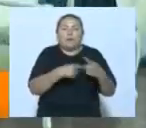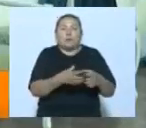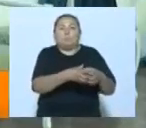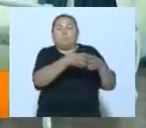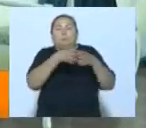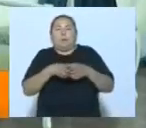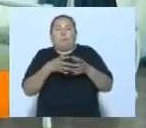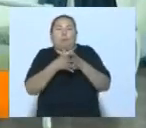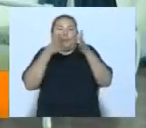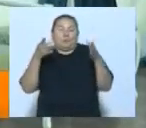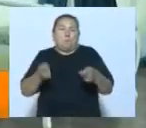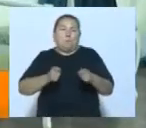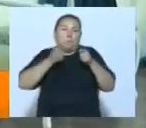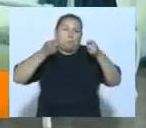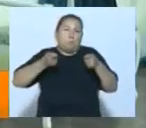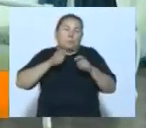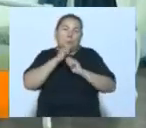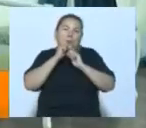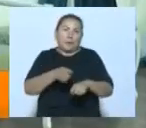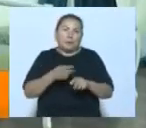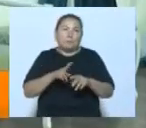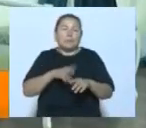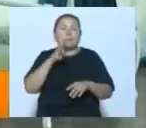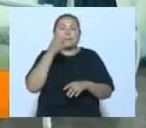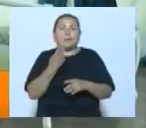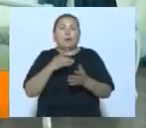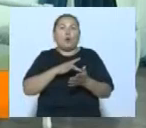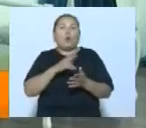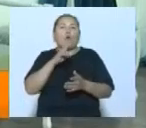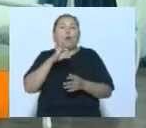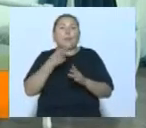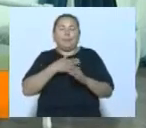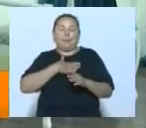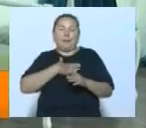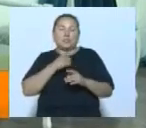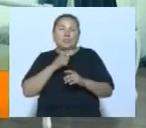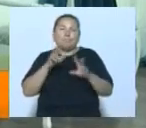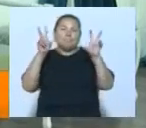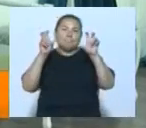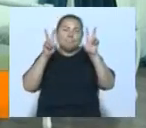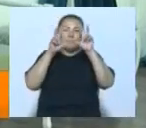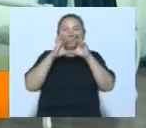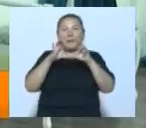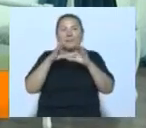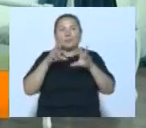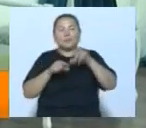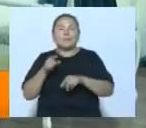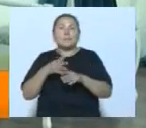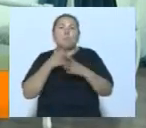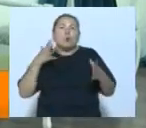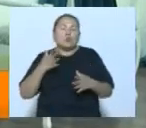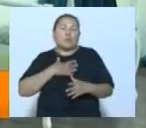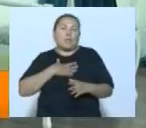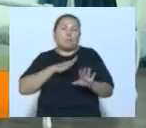трофеем. Плюсом стала выбранная нами тема. Ведь наш национальный код – это наш бренд. Мы не будем отходить от этого бренда. Большинство